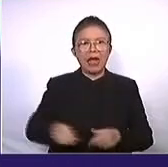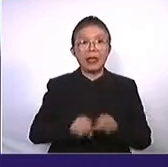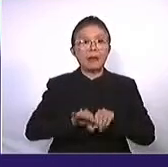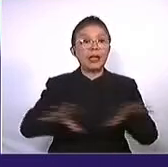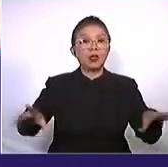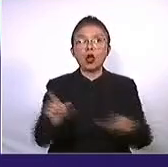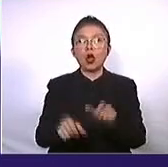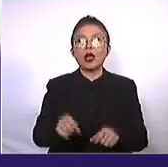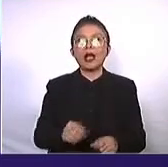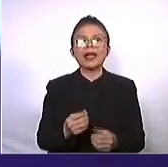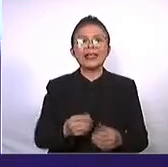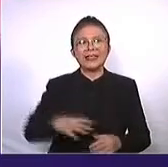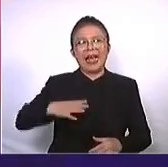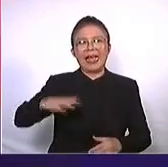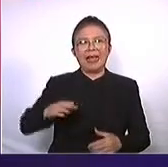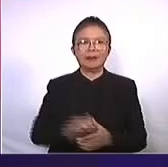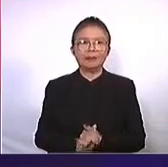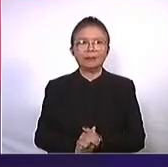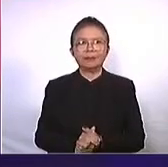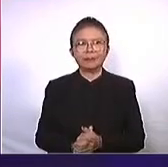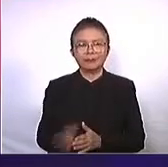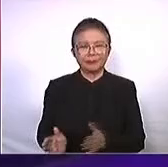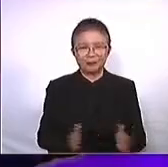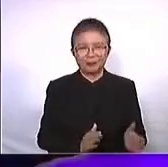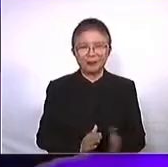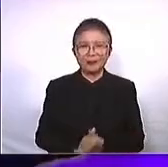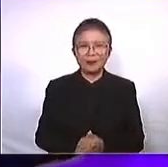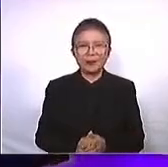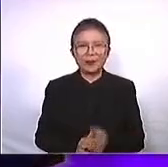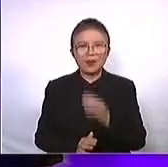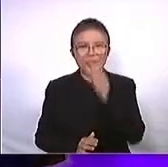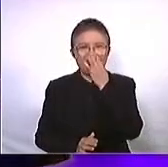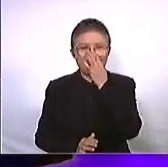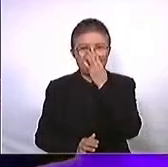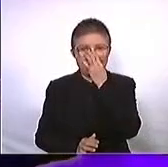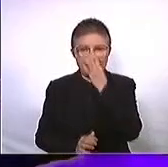beredar di antara orang kaya. Waktu Bapak selesai. Baik, terima kasih Pak Mahfud.